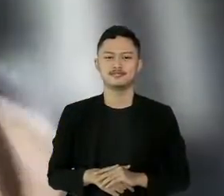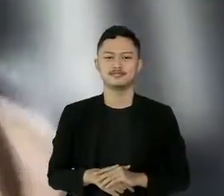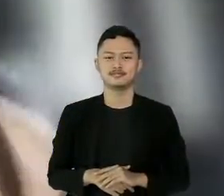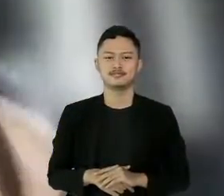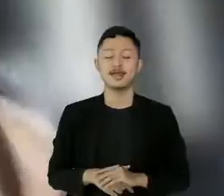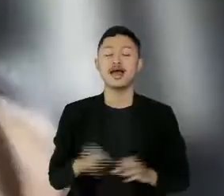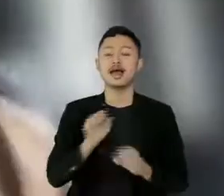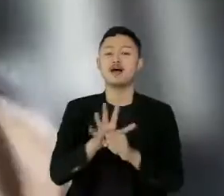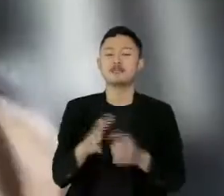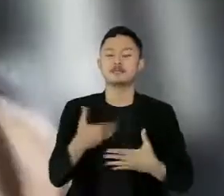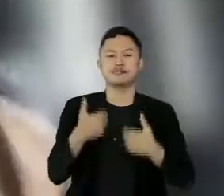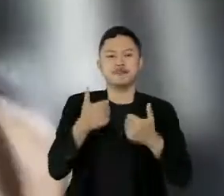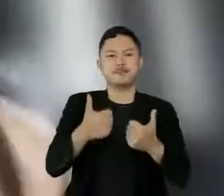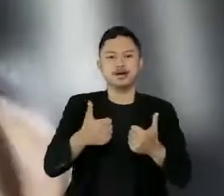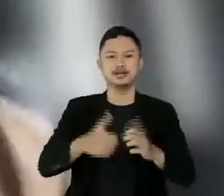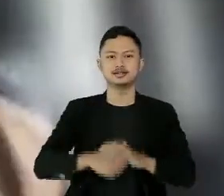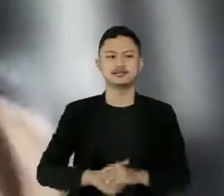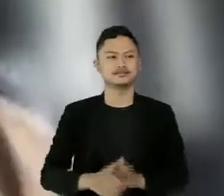Akan membaik.